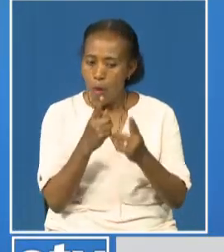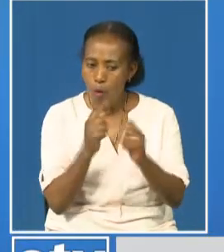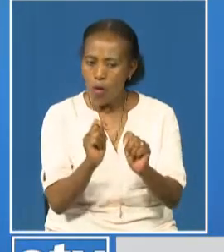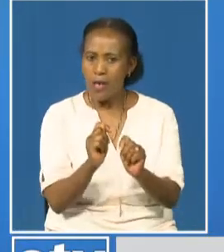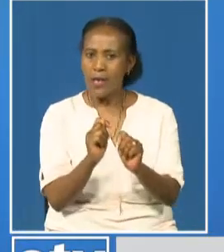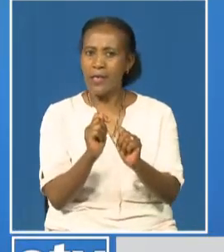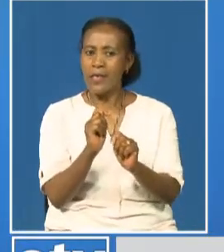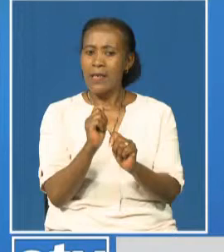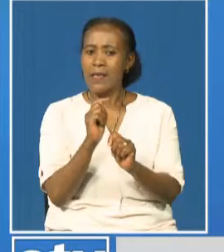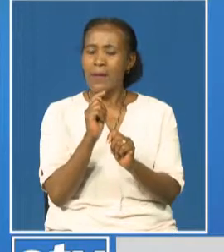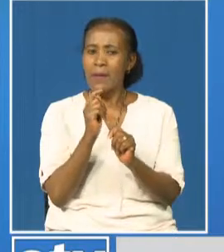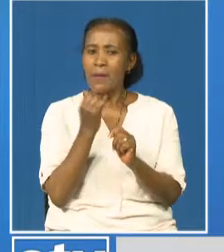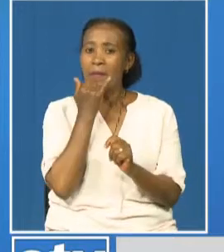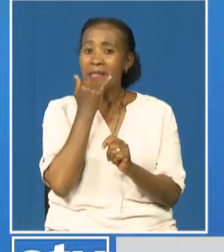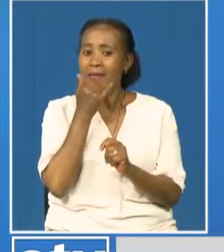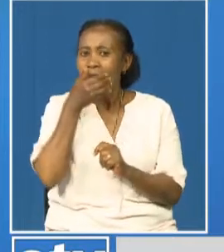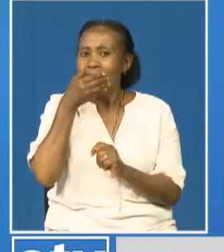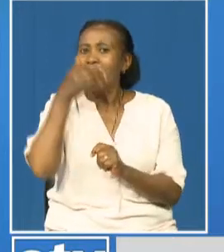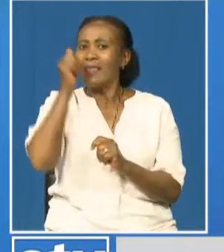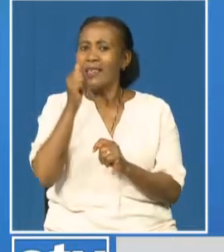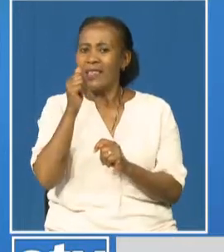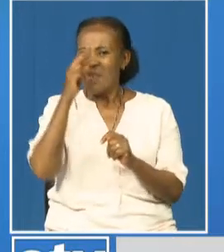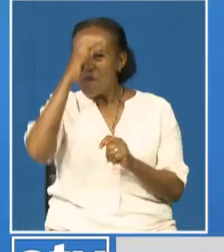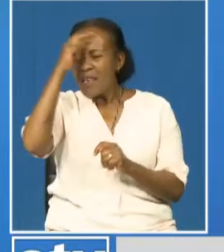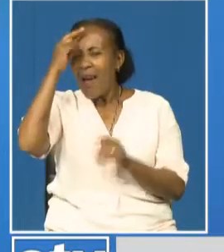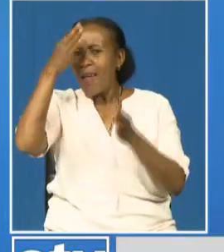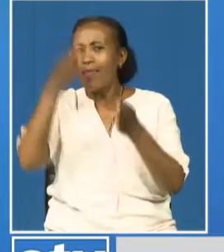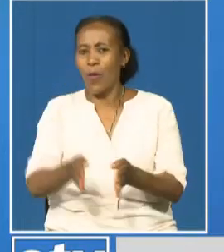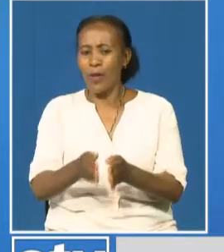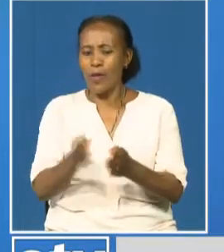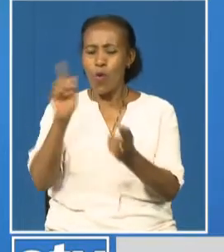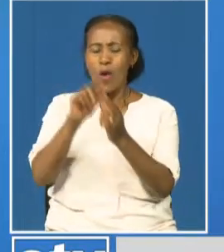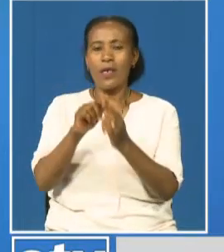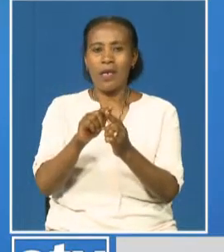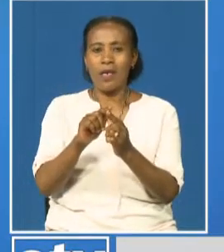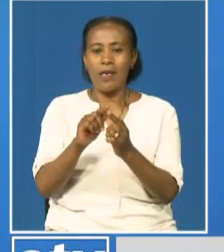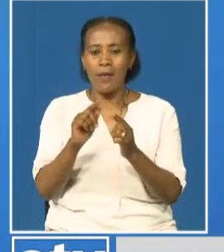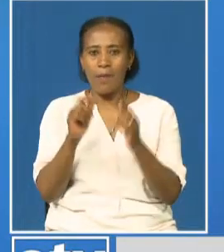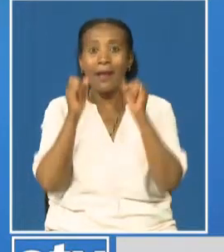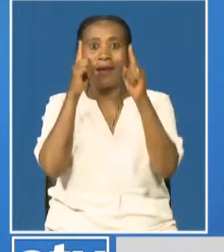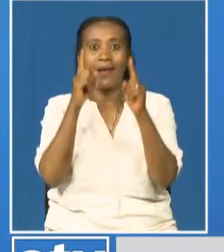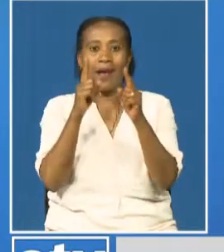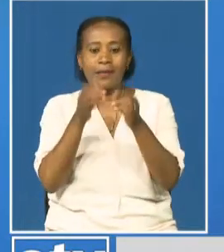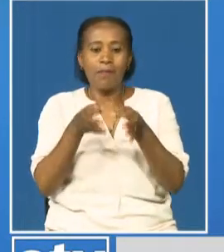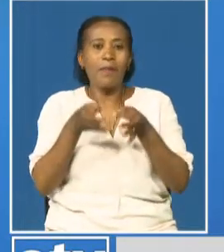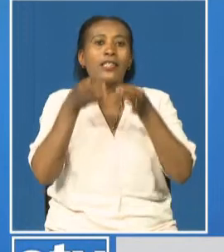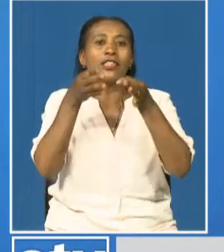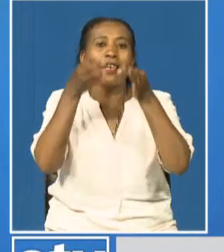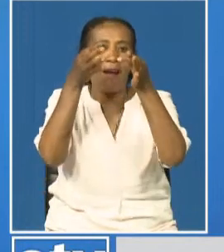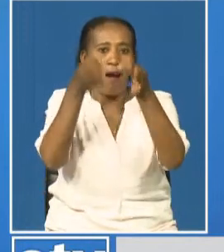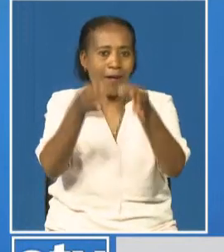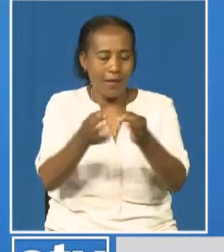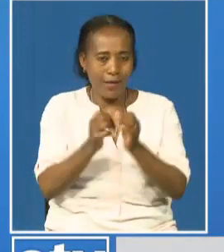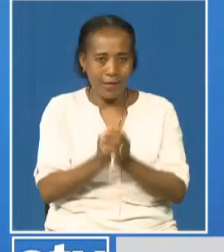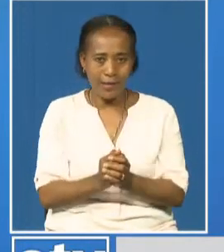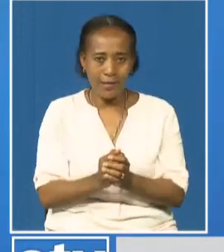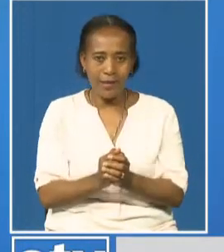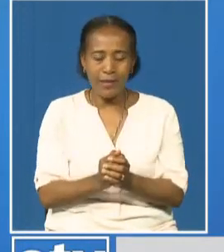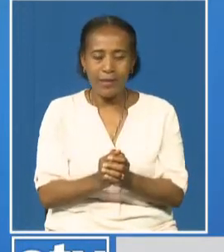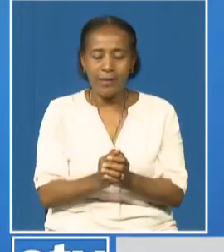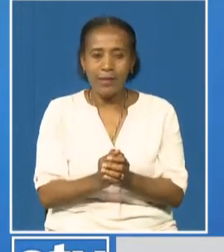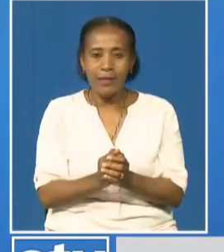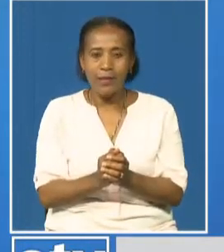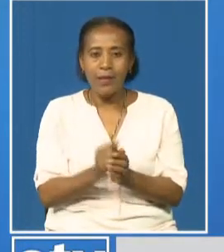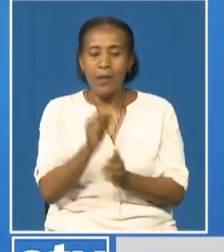በመሞከርና በመሳሳት ከመረዳት ይልቅ ምክንያታዊ ወደሆነ መረዳት መሸጋገር፣